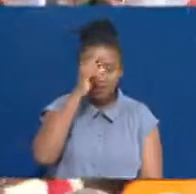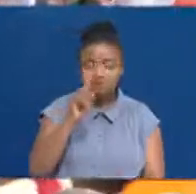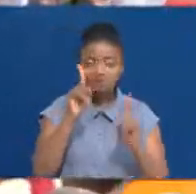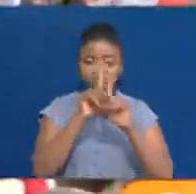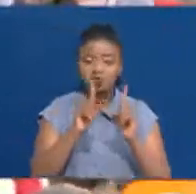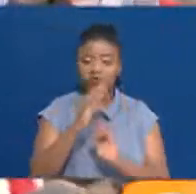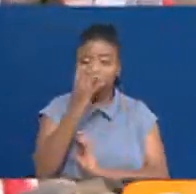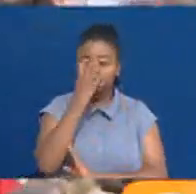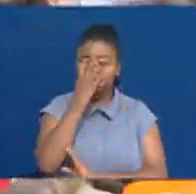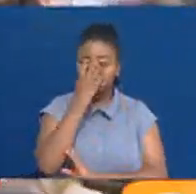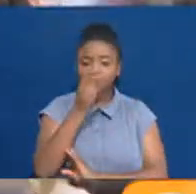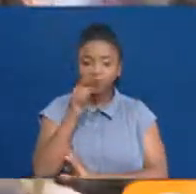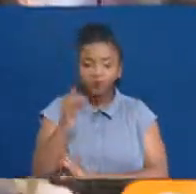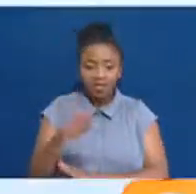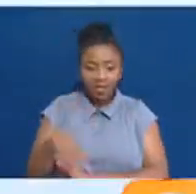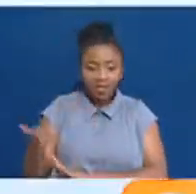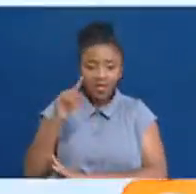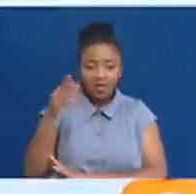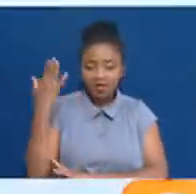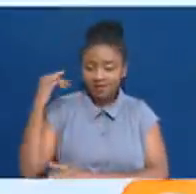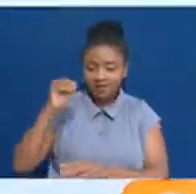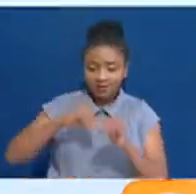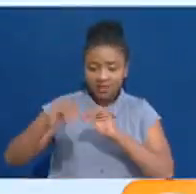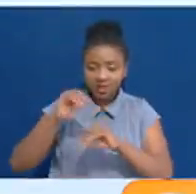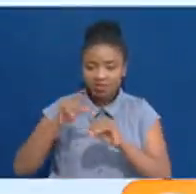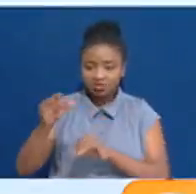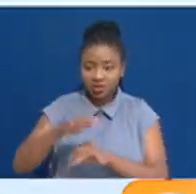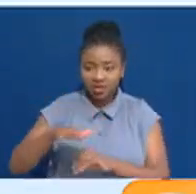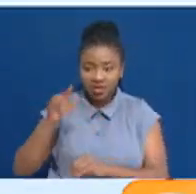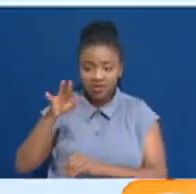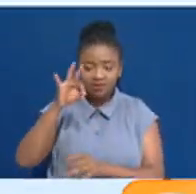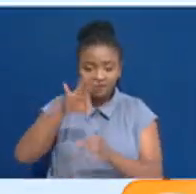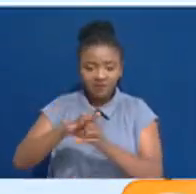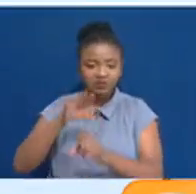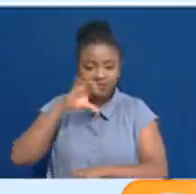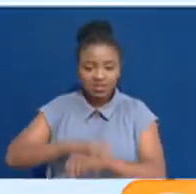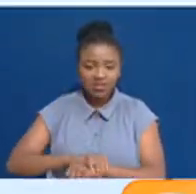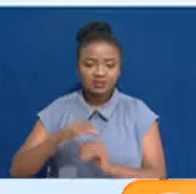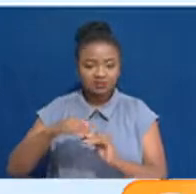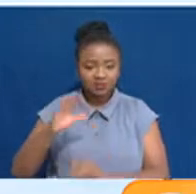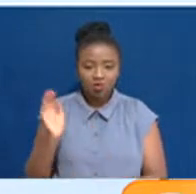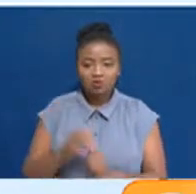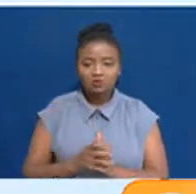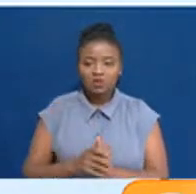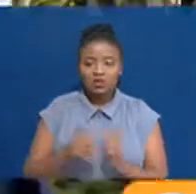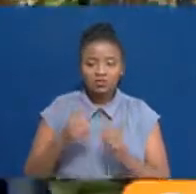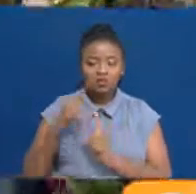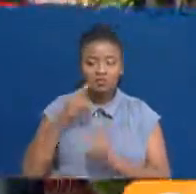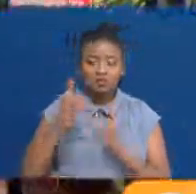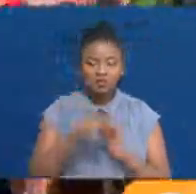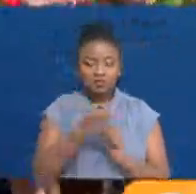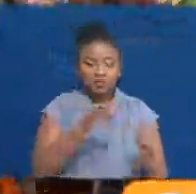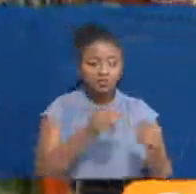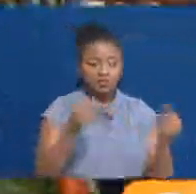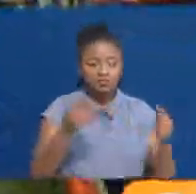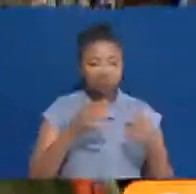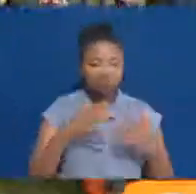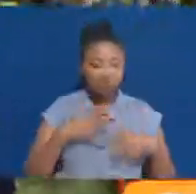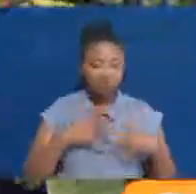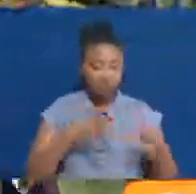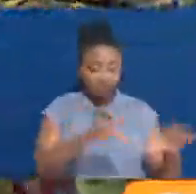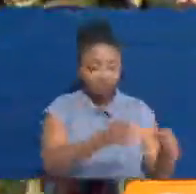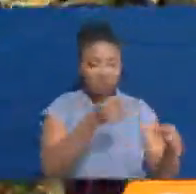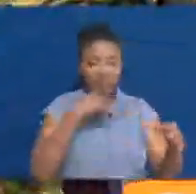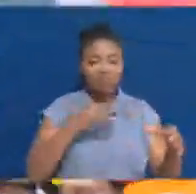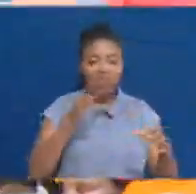garnered the majority of votes here in the last election, told his supporters that the opposition was using street protests to destabilize